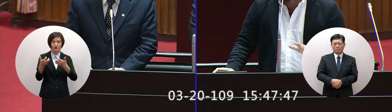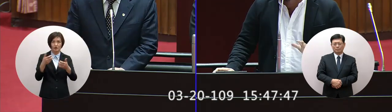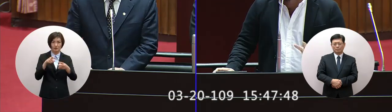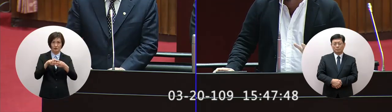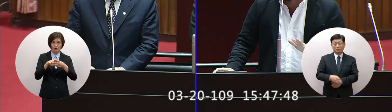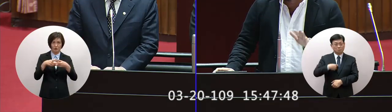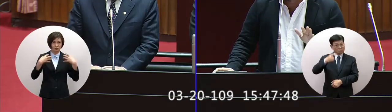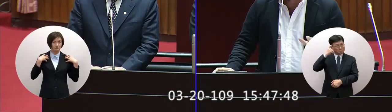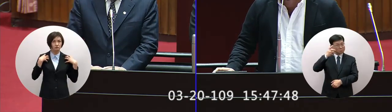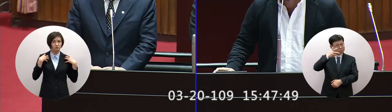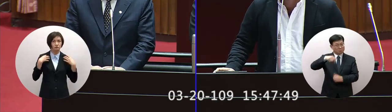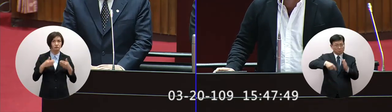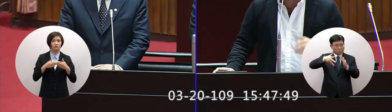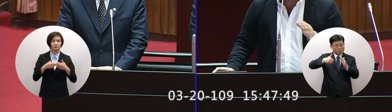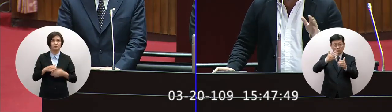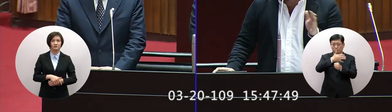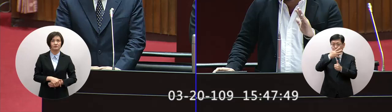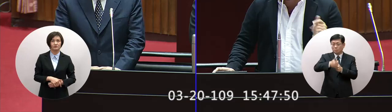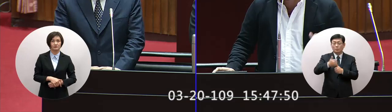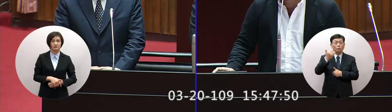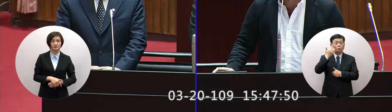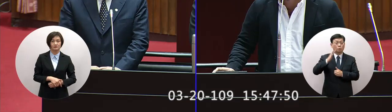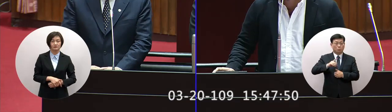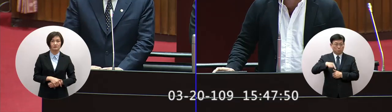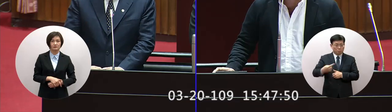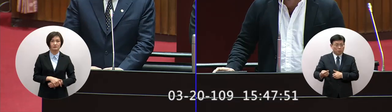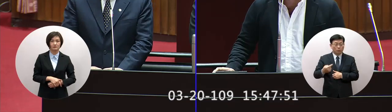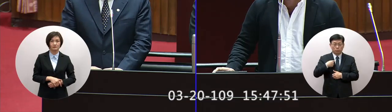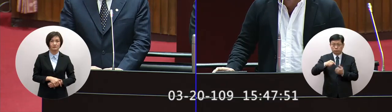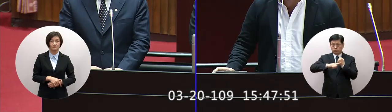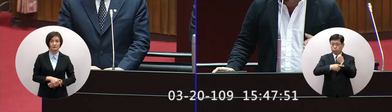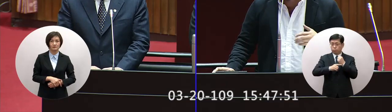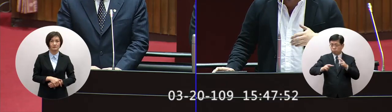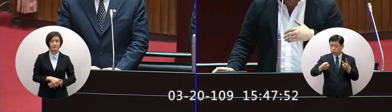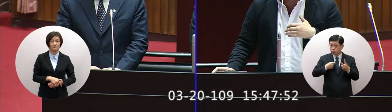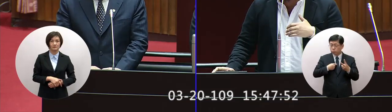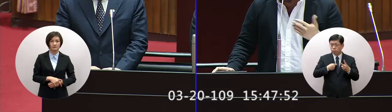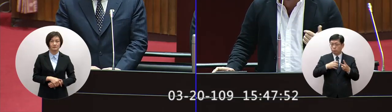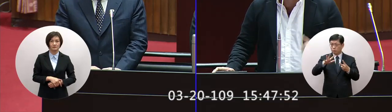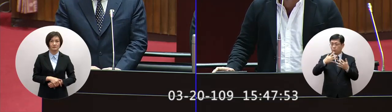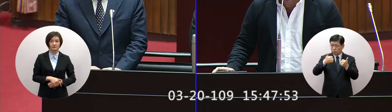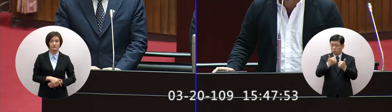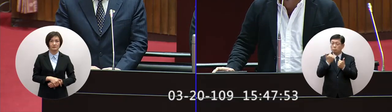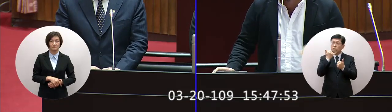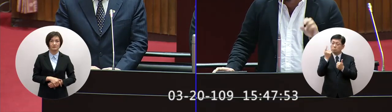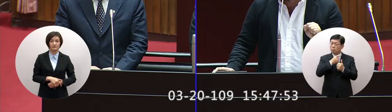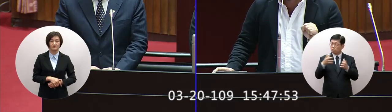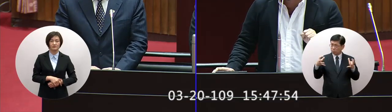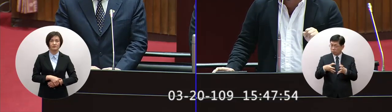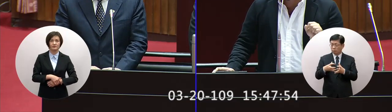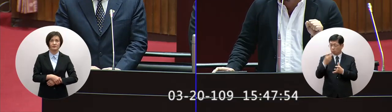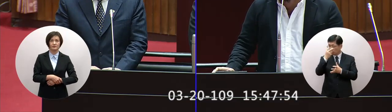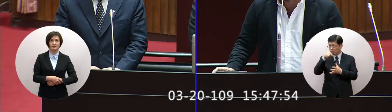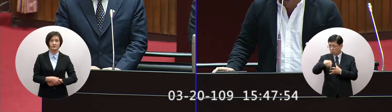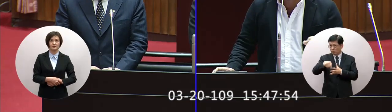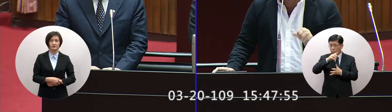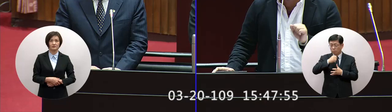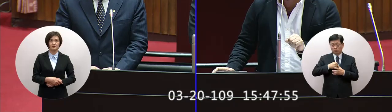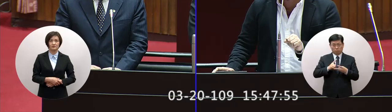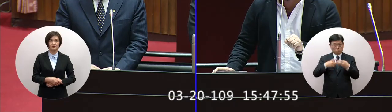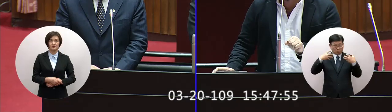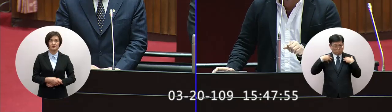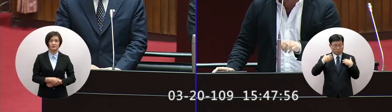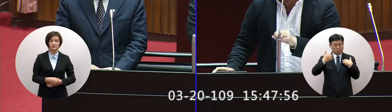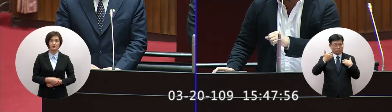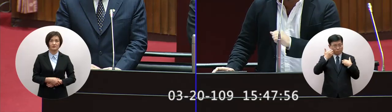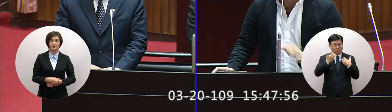用。 我想问院长或署长哦，就是说，如果接下来温管法会修法的过程，是不是有机会我们就一并的来检讨调适的这个主责，包